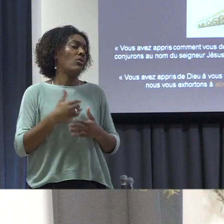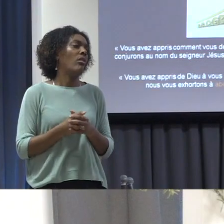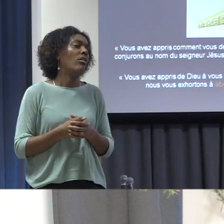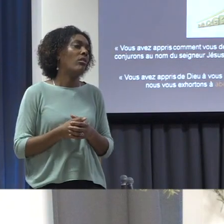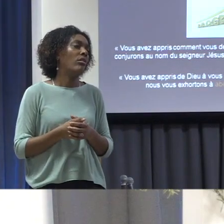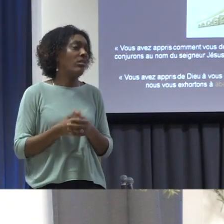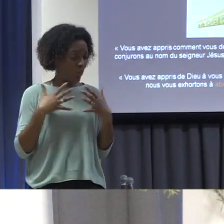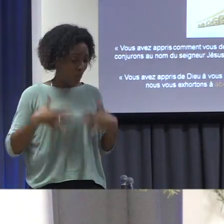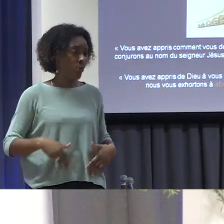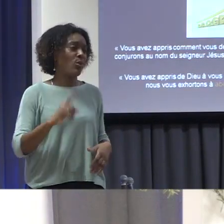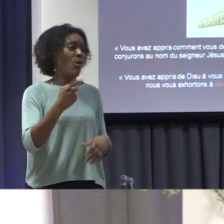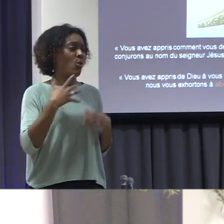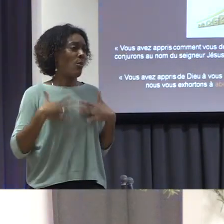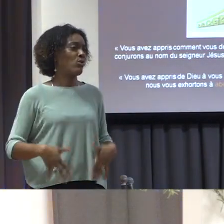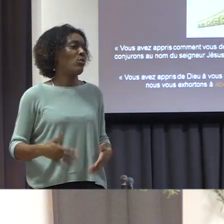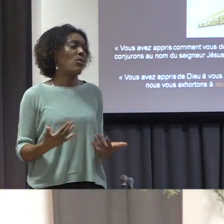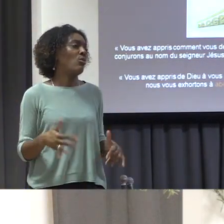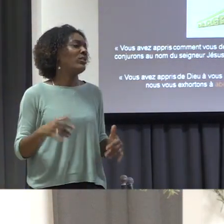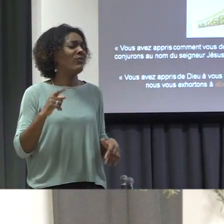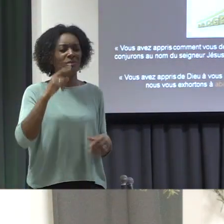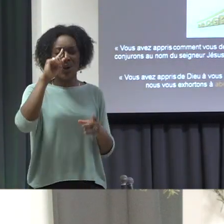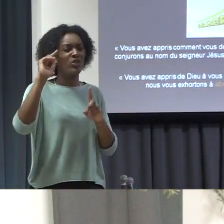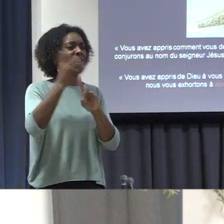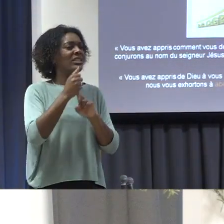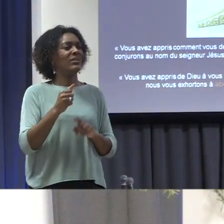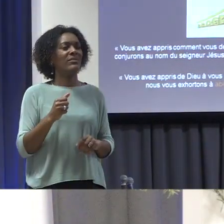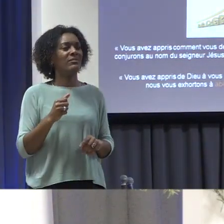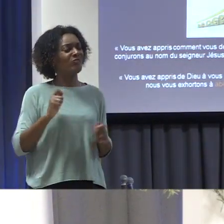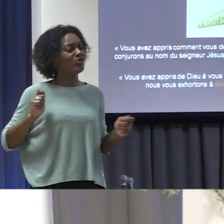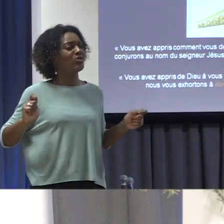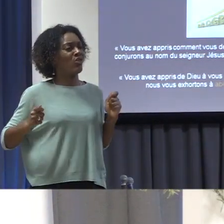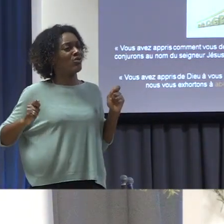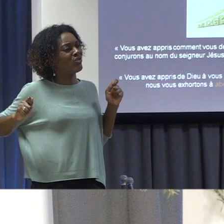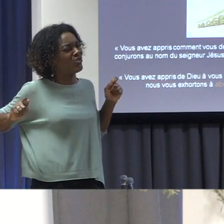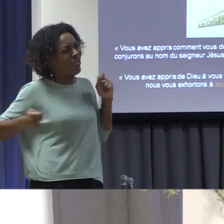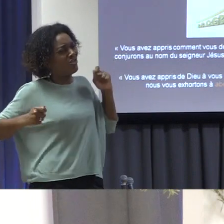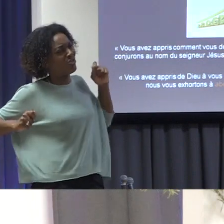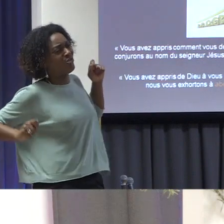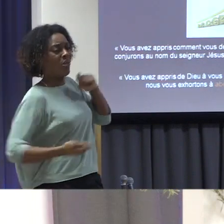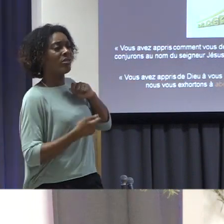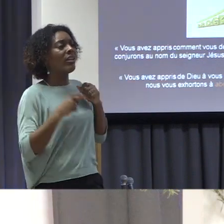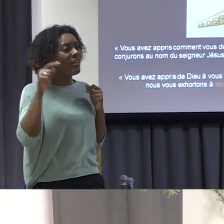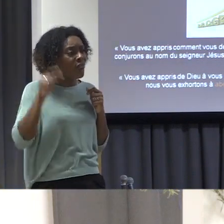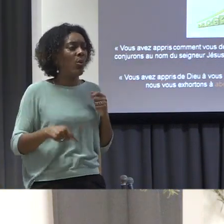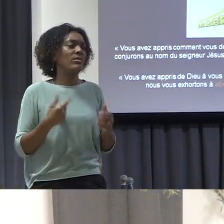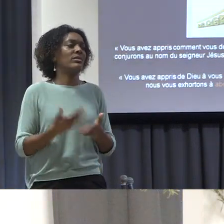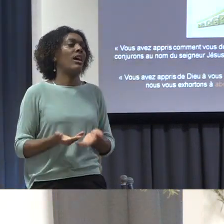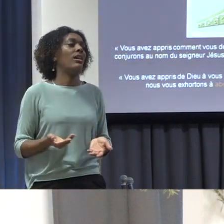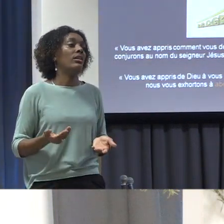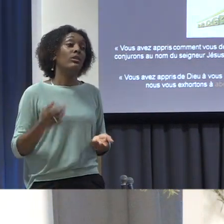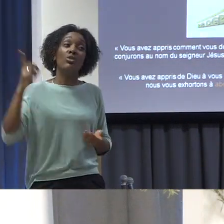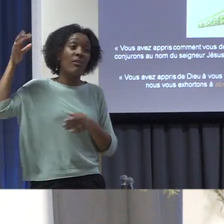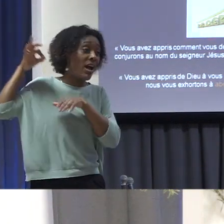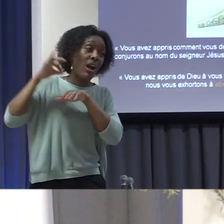notre comportement, fixons-nous des objectifs simples et concrets. Et nous verrons que Dieu va nous accompagner dans